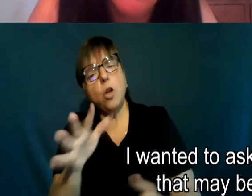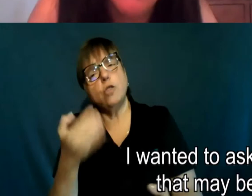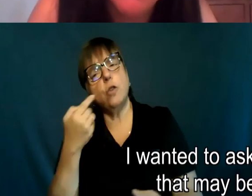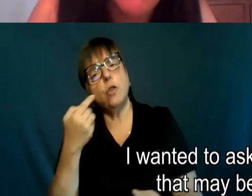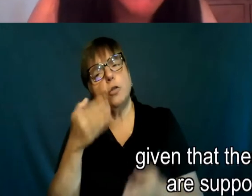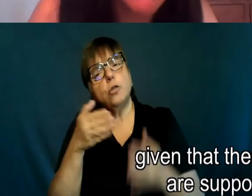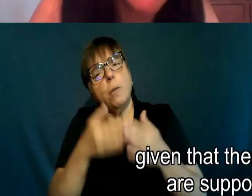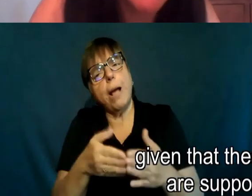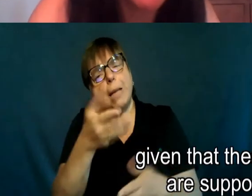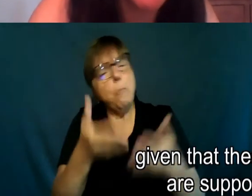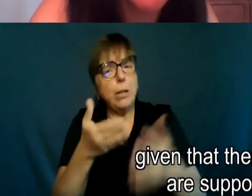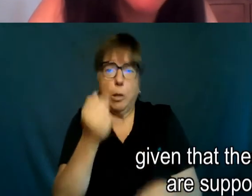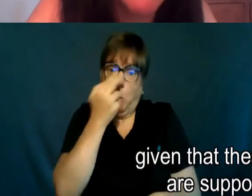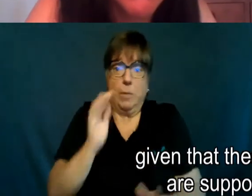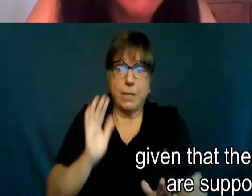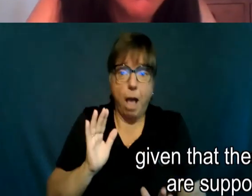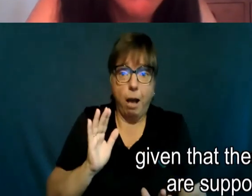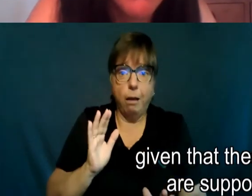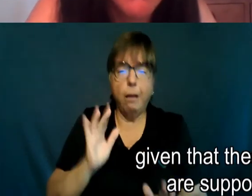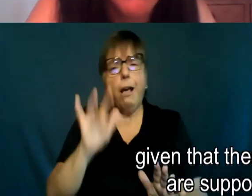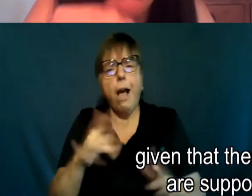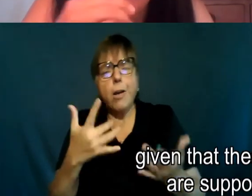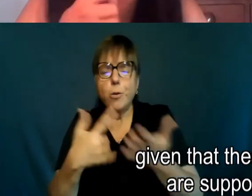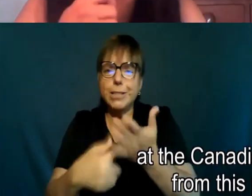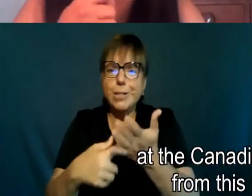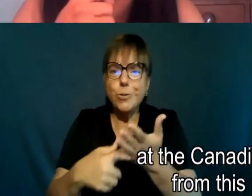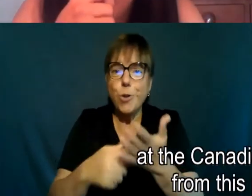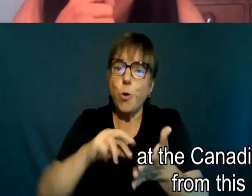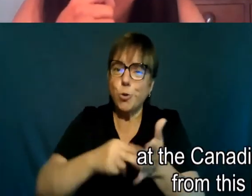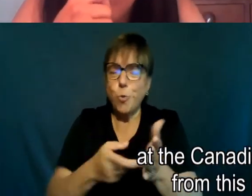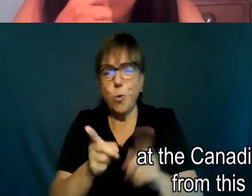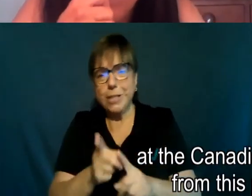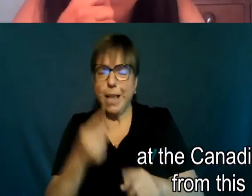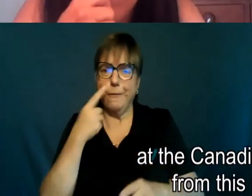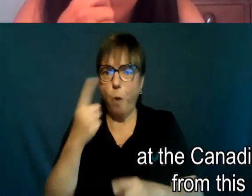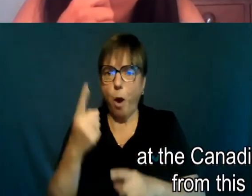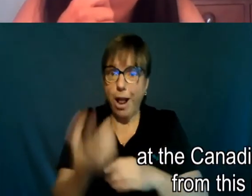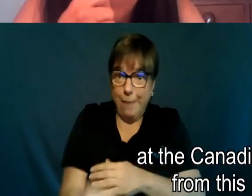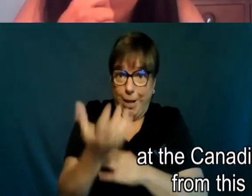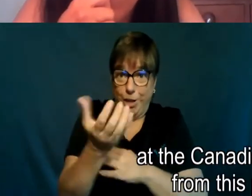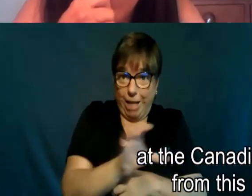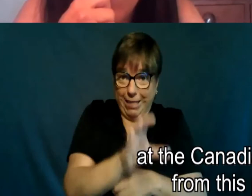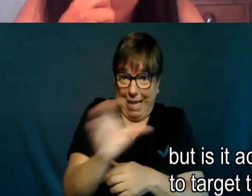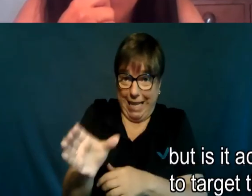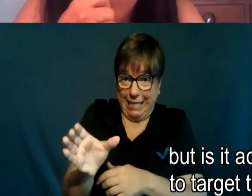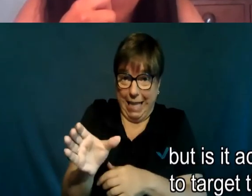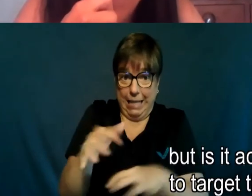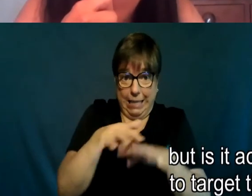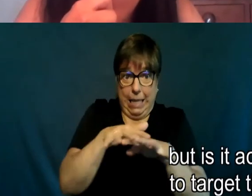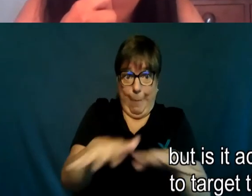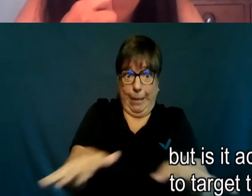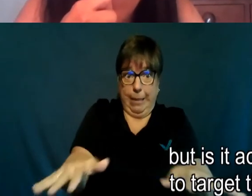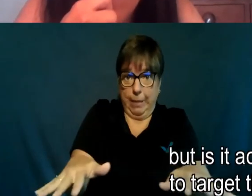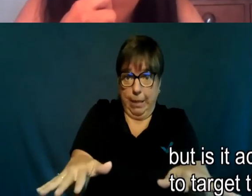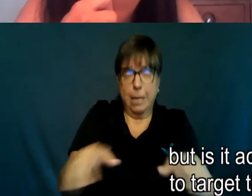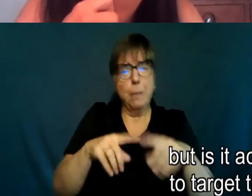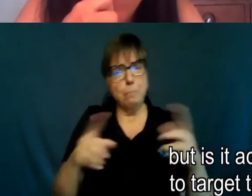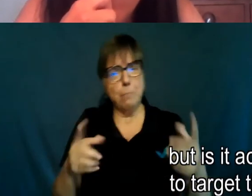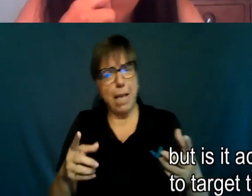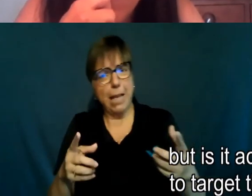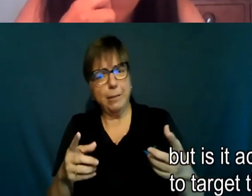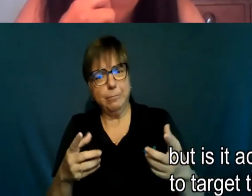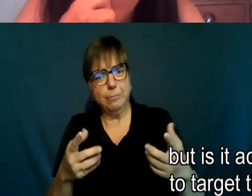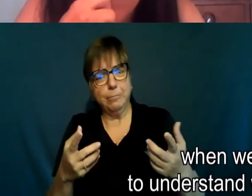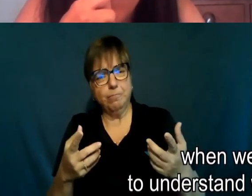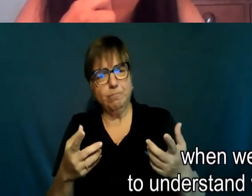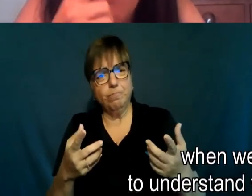peut-être un peu bizarre étant donné que ces discussions sont supposées examiner l'émergence canadienne de la pandémie. Mais est-ce qu'on est correct vraiment